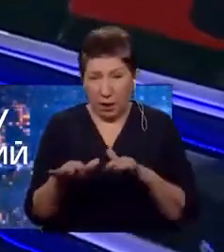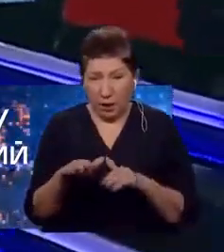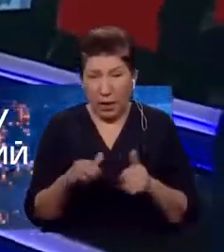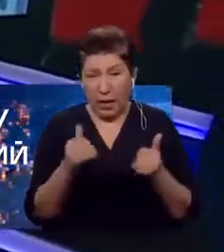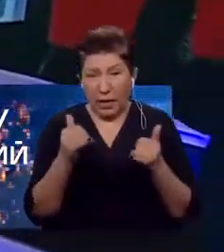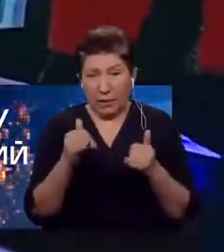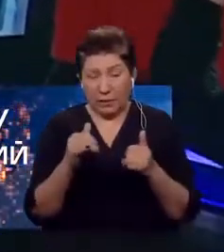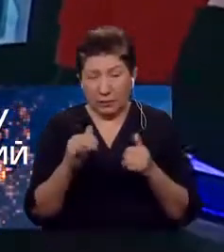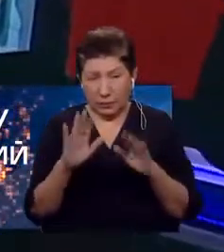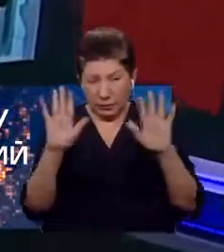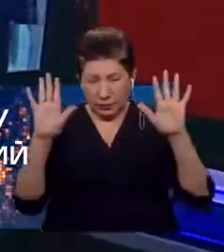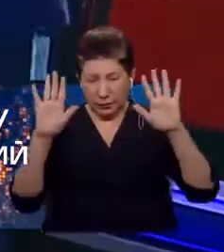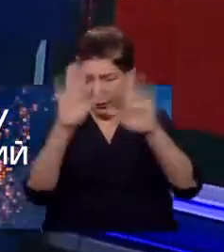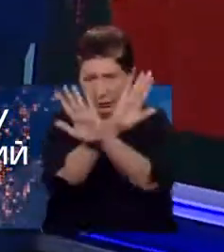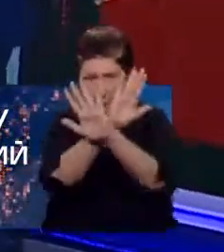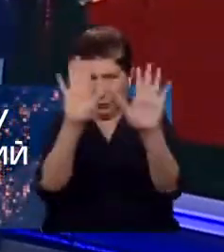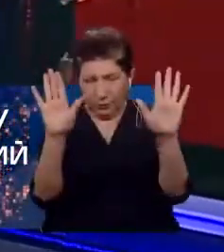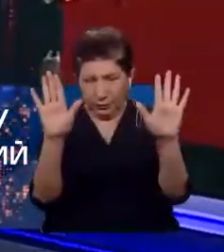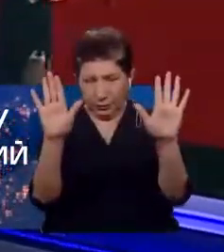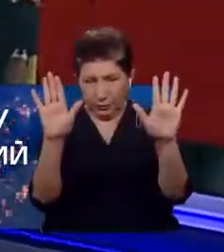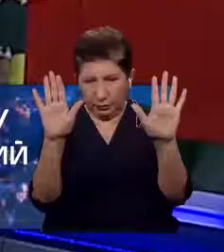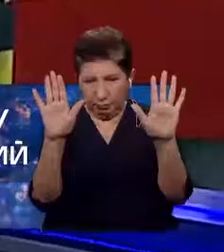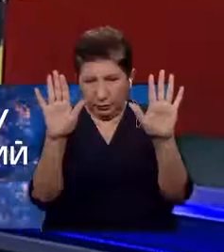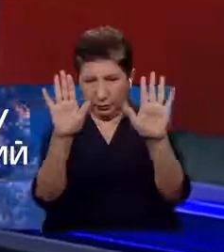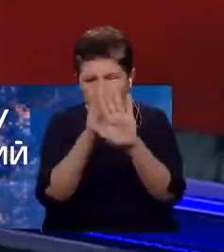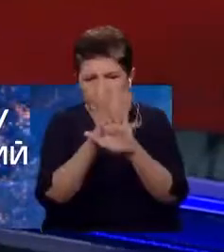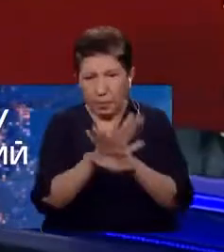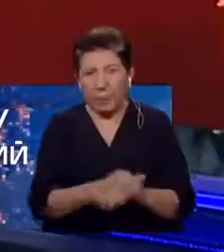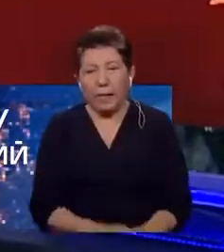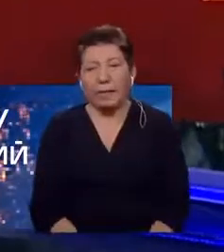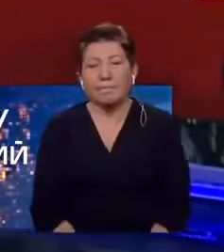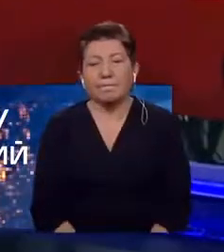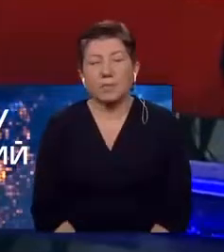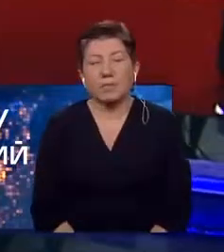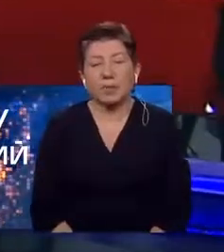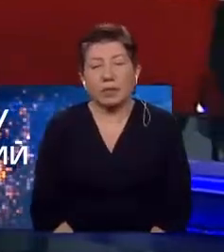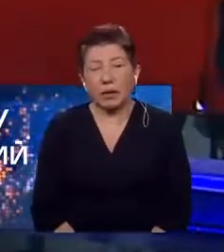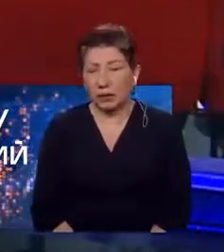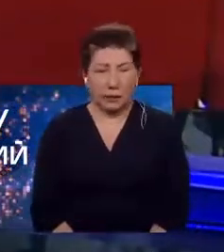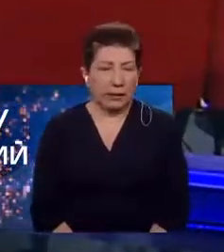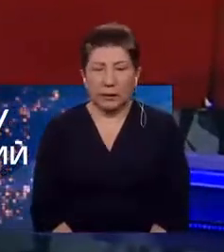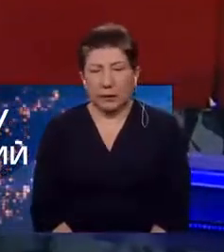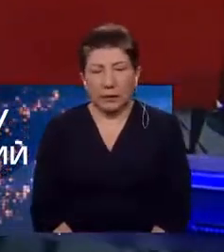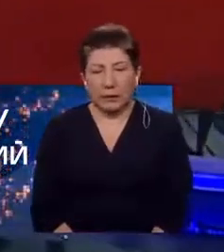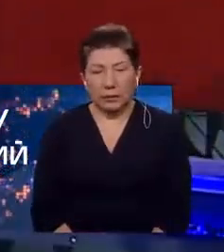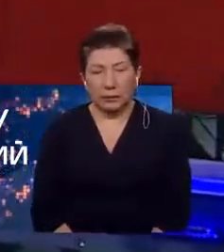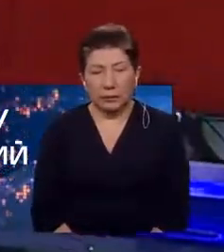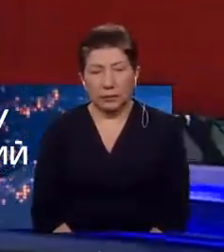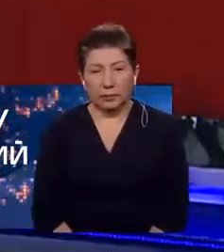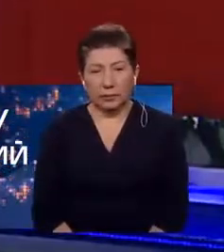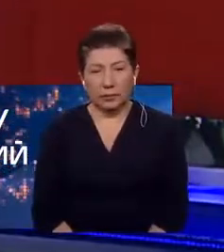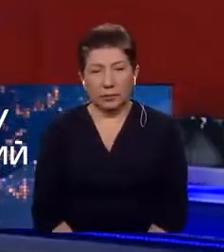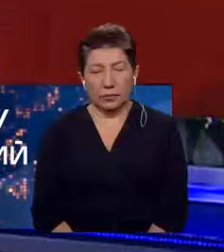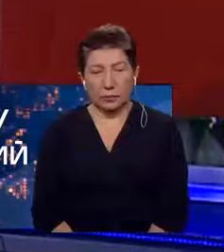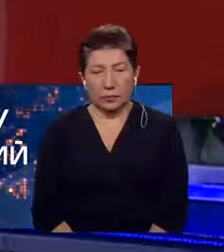ви скажете. Все, послухайте мене. Ви, дивіться, пане, ви займаєтеся, Каплі, послухайте, ви займаєтесь маніпуляцією. Не кажіть мені, чим я займаю. Маніпуляцію, чистий хто